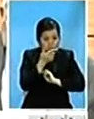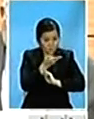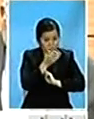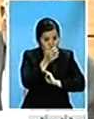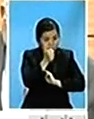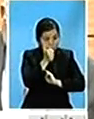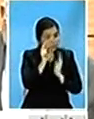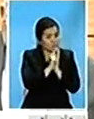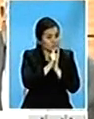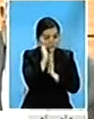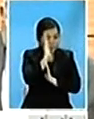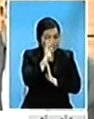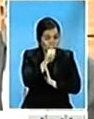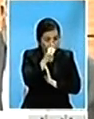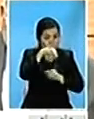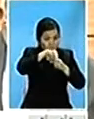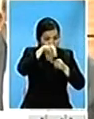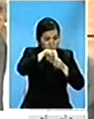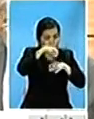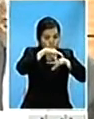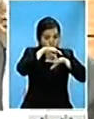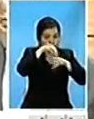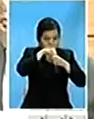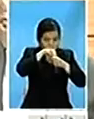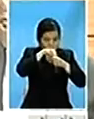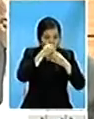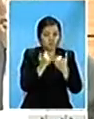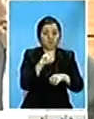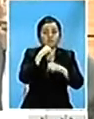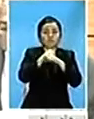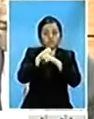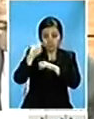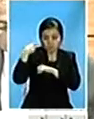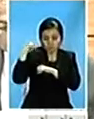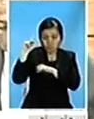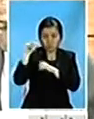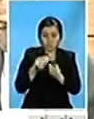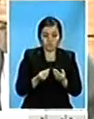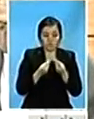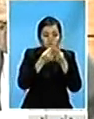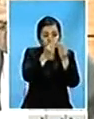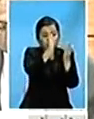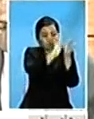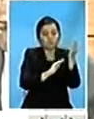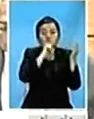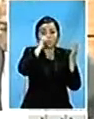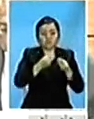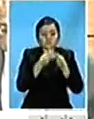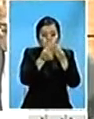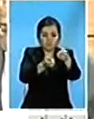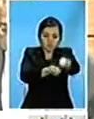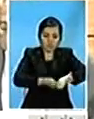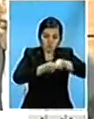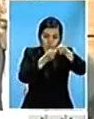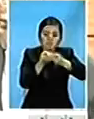ท่านอย่าลาออกเพราะสิ่งที่ท่านทำและจะเป็นประโยชน์ต่อประเทศชาติเป็นประโยชน์ต่อพี่น้องเกษตรกรได้มากกว่